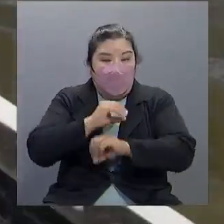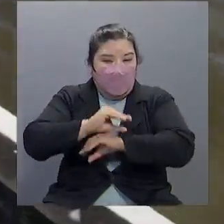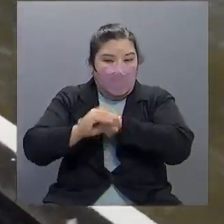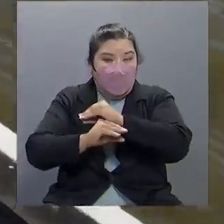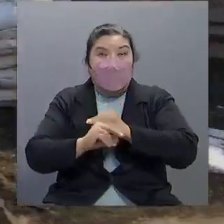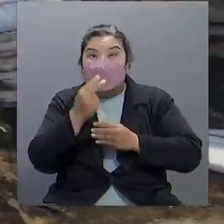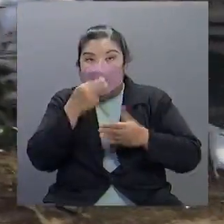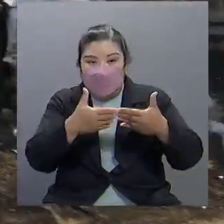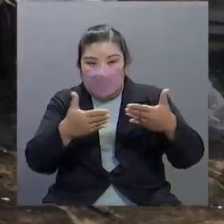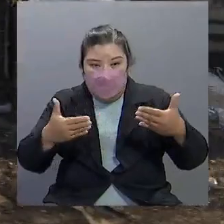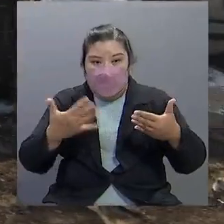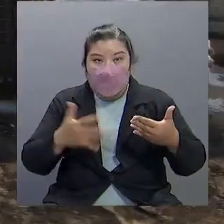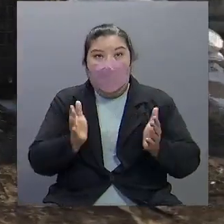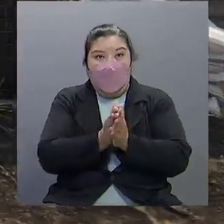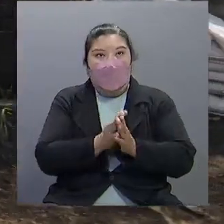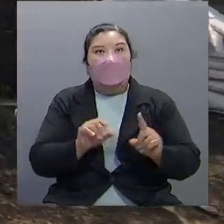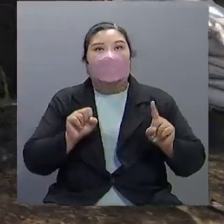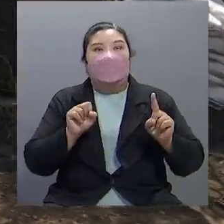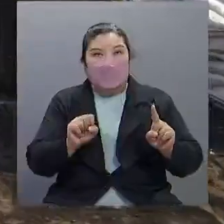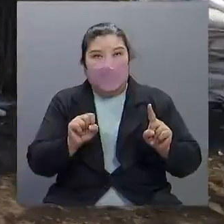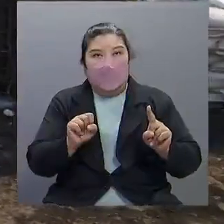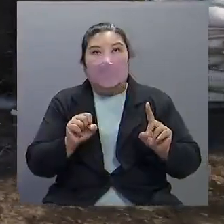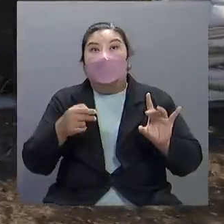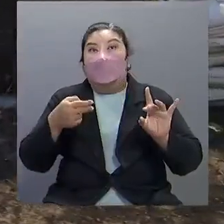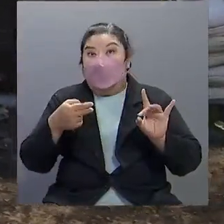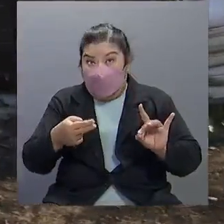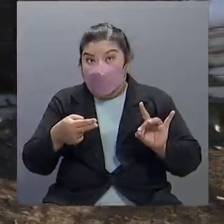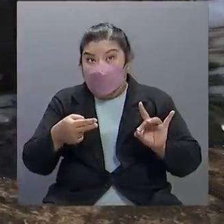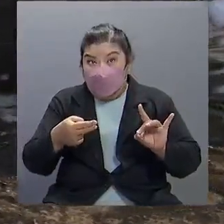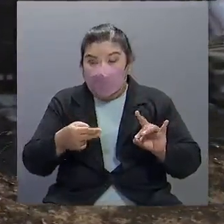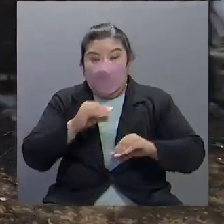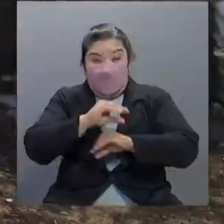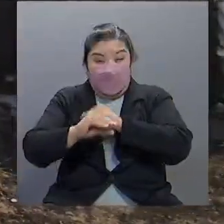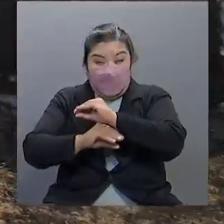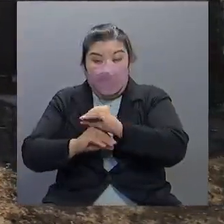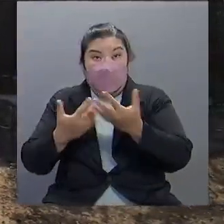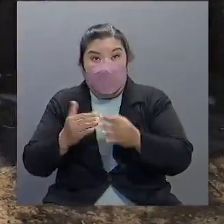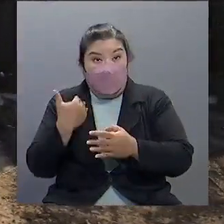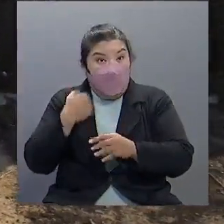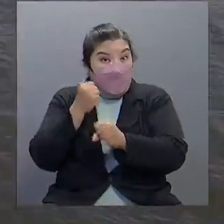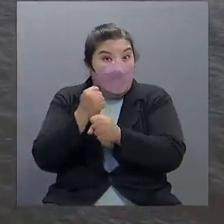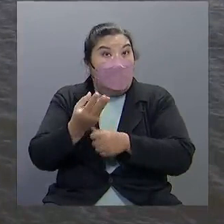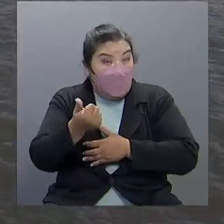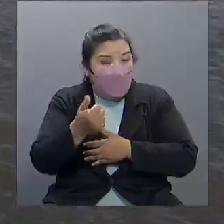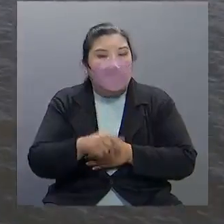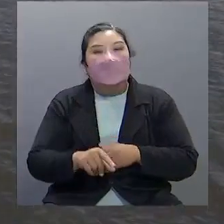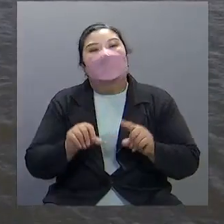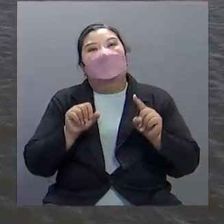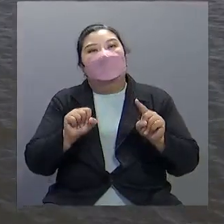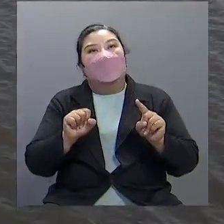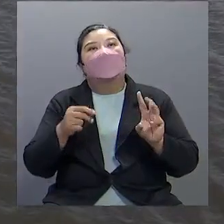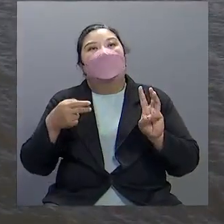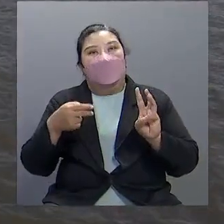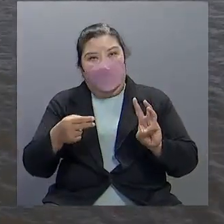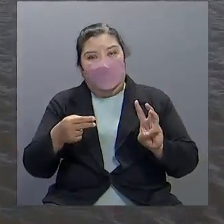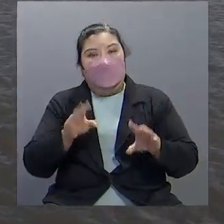คะ 180,000 กระสอบค่ะขณะนี้เรียงเสร็จไปแล้วนะคะจำนวน 160,000 กระสอบหรือว่าคิดเป็น 93% ค่ะต